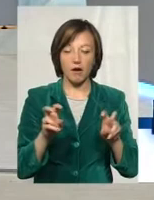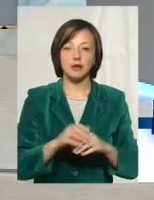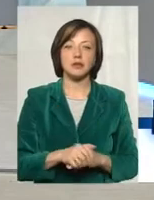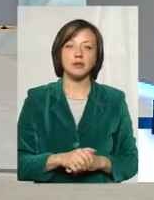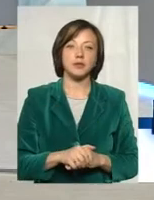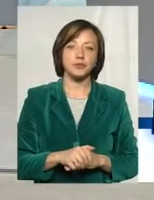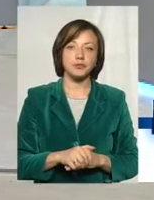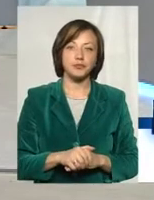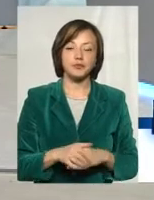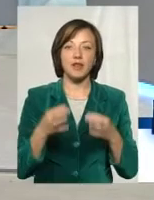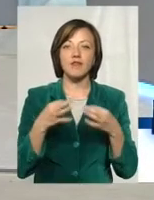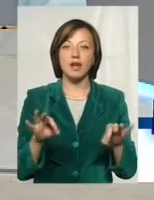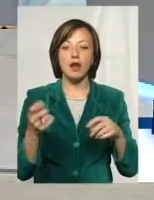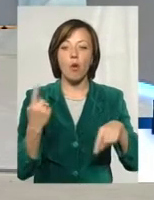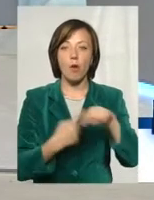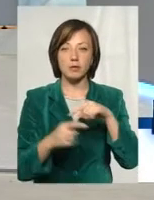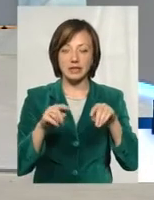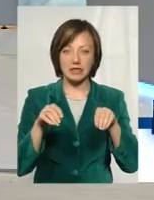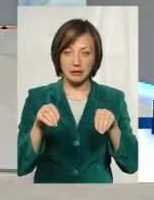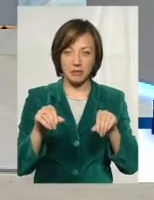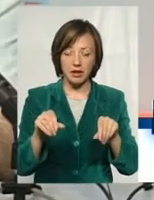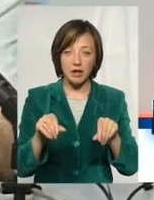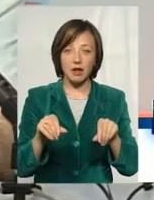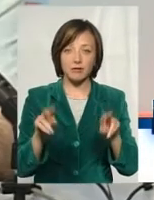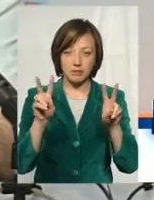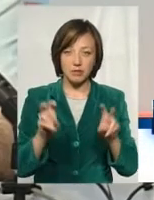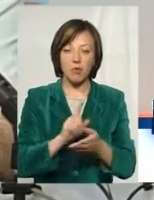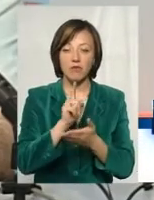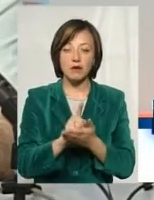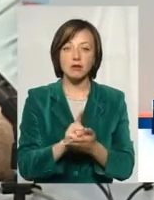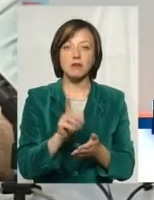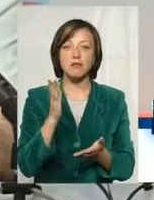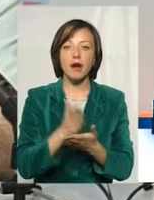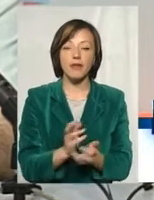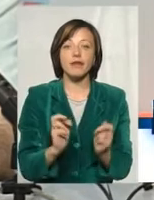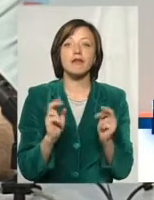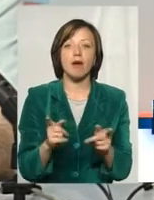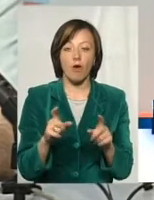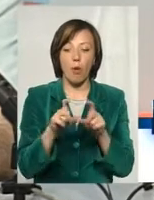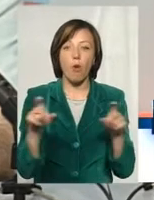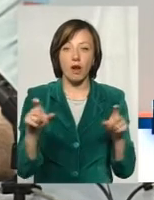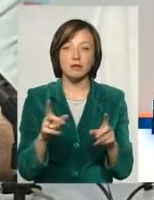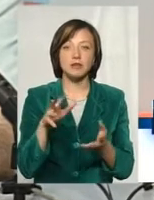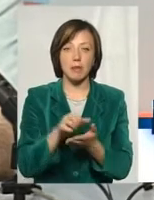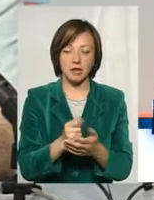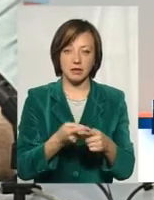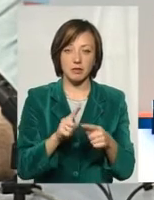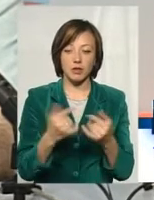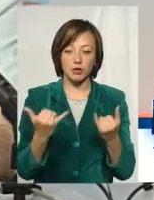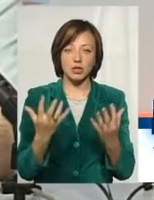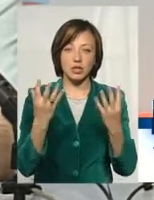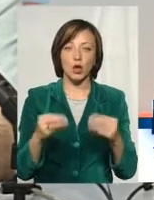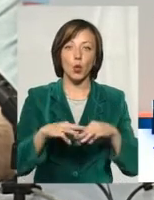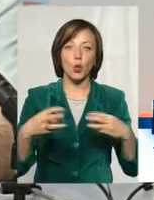законопроєкті, вільний обіг землі, ми повинні мати інструменти, тобто орган, який буде цим займатися. На сьогоднішній день нам уряд